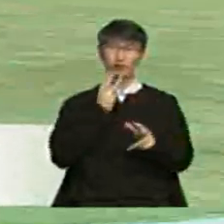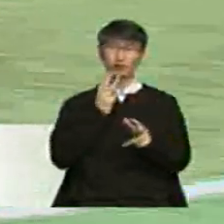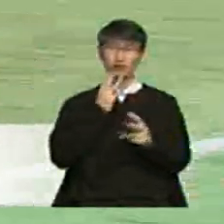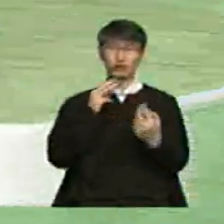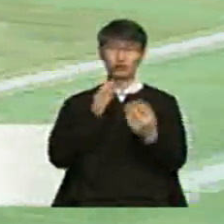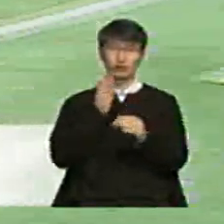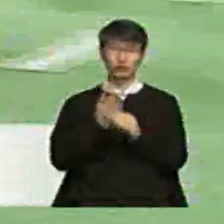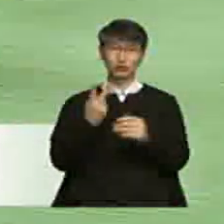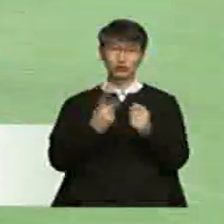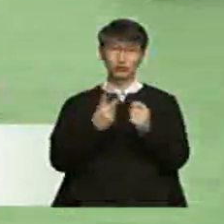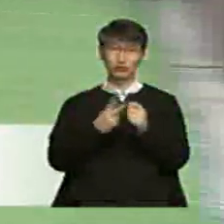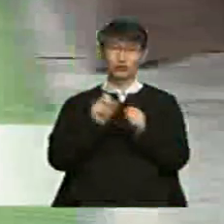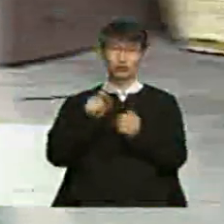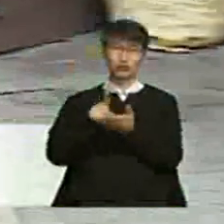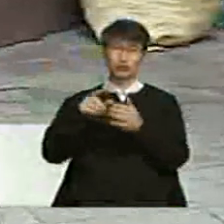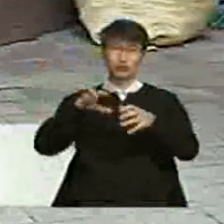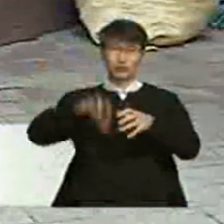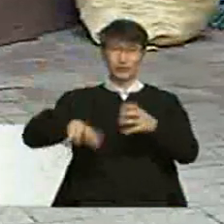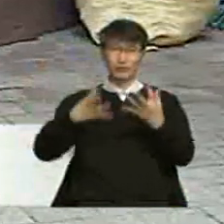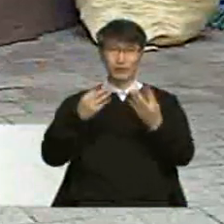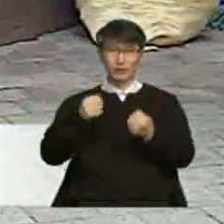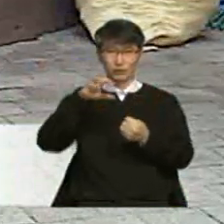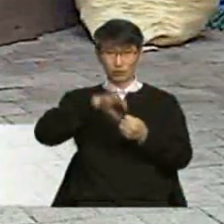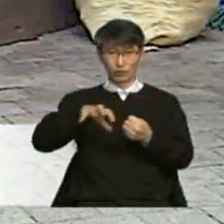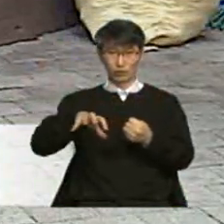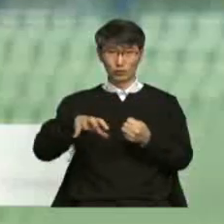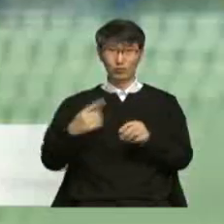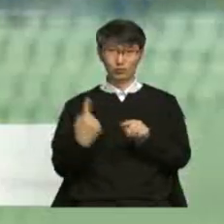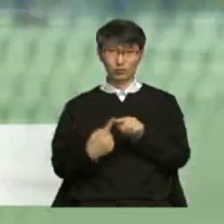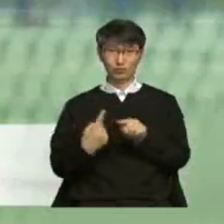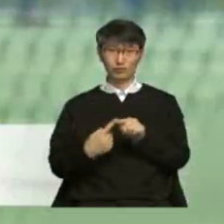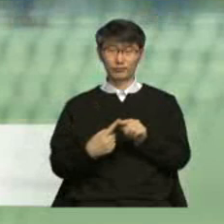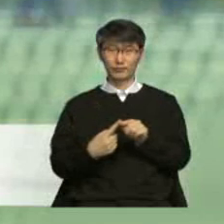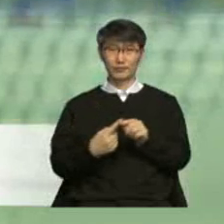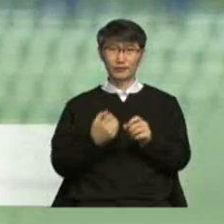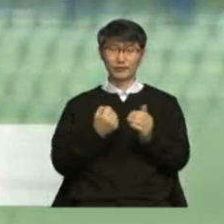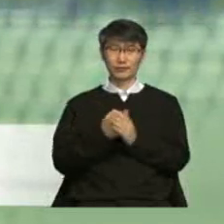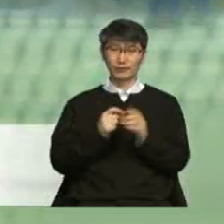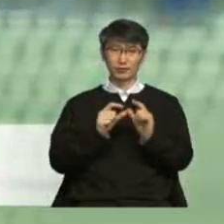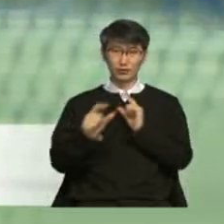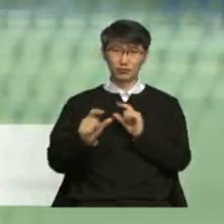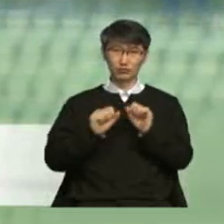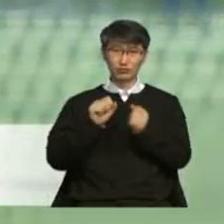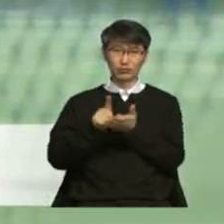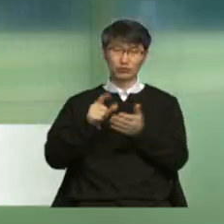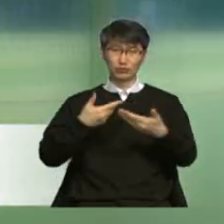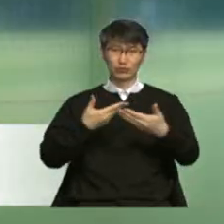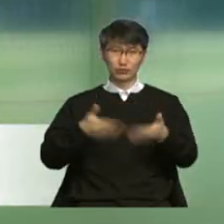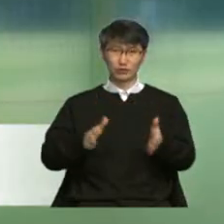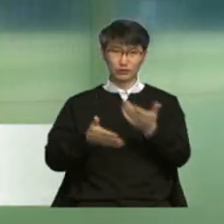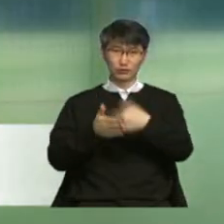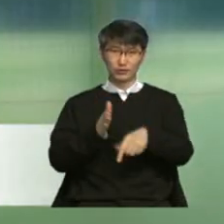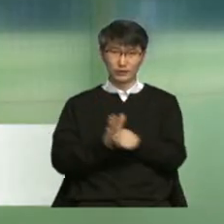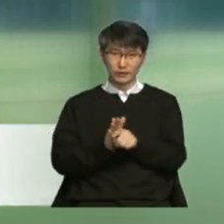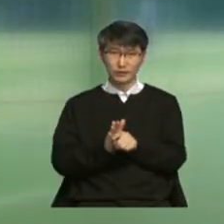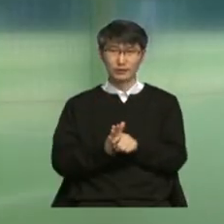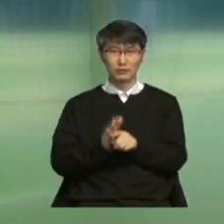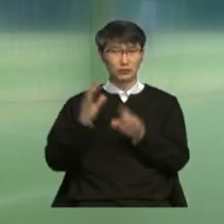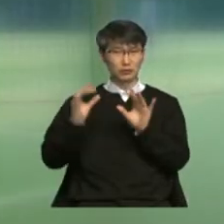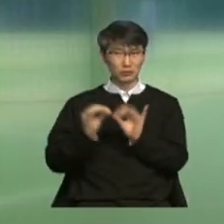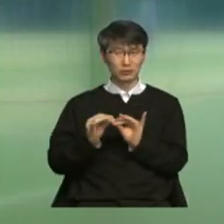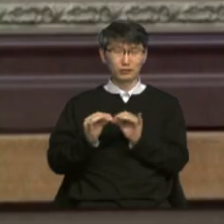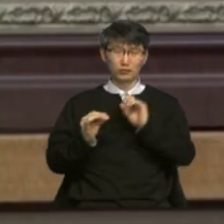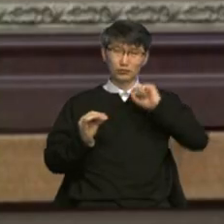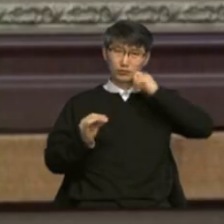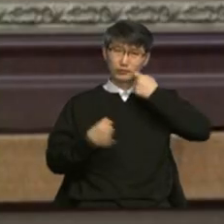중 두 번째로 축구장이 많은 곳이라고 지적했습니다. 따라서 일부 축구 동호회를 위한 사업으로 보인다며 공감하기